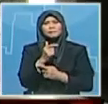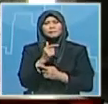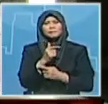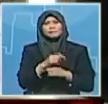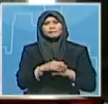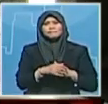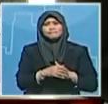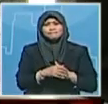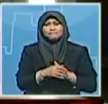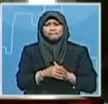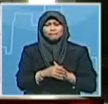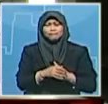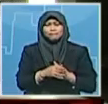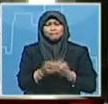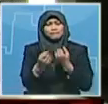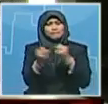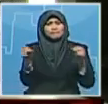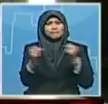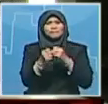Alhamdulillah lah, benda tu dah siap dah.